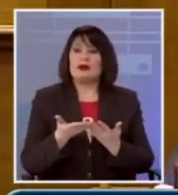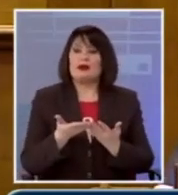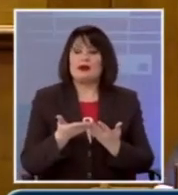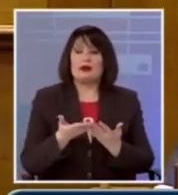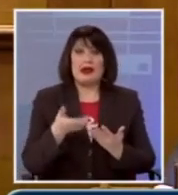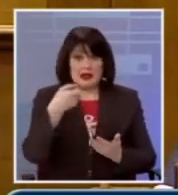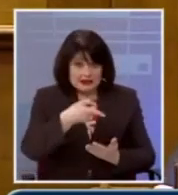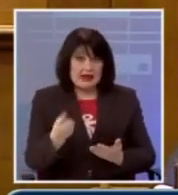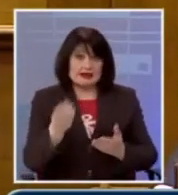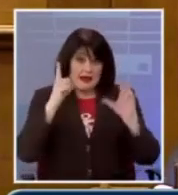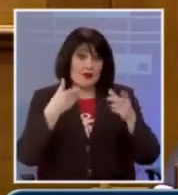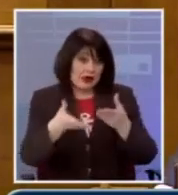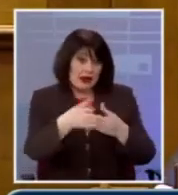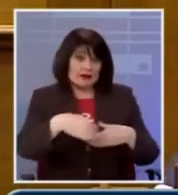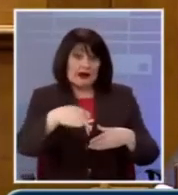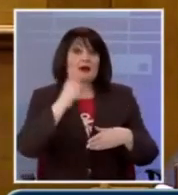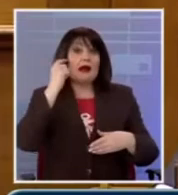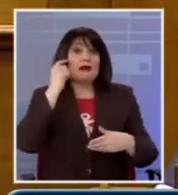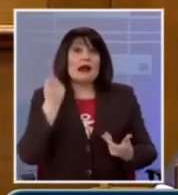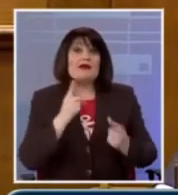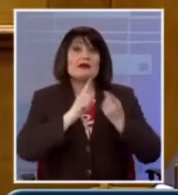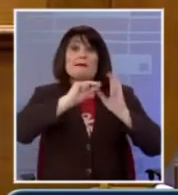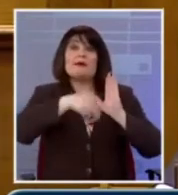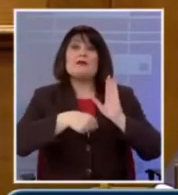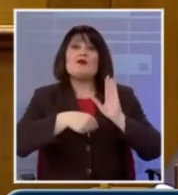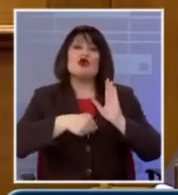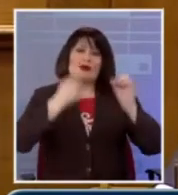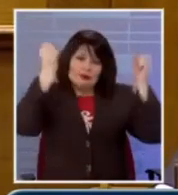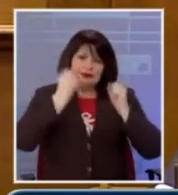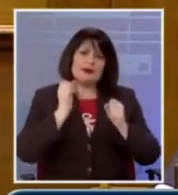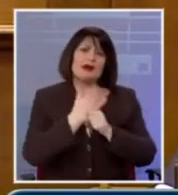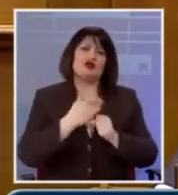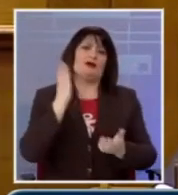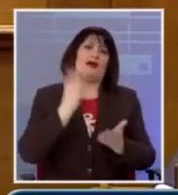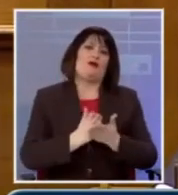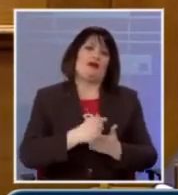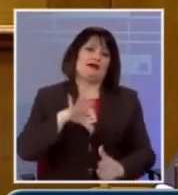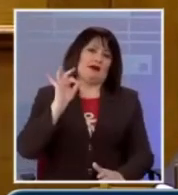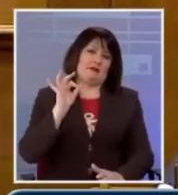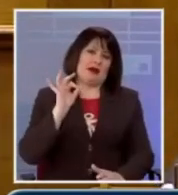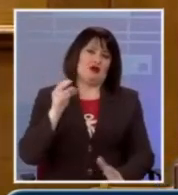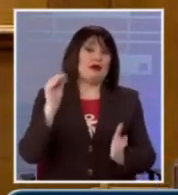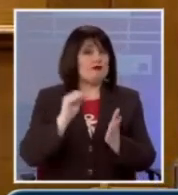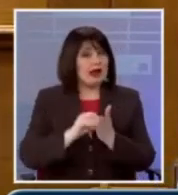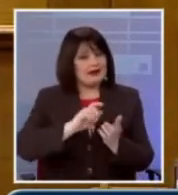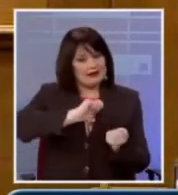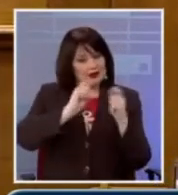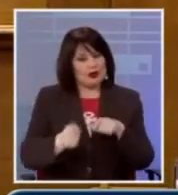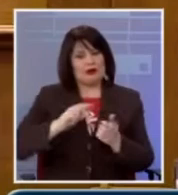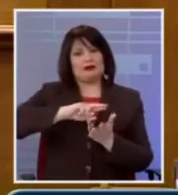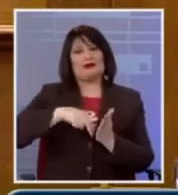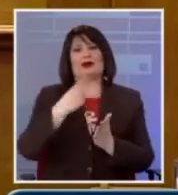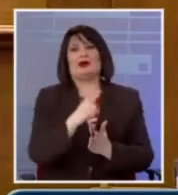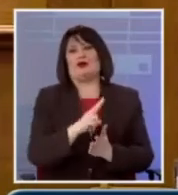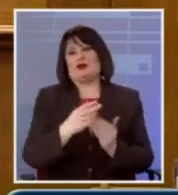εσάς, κύριοι της Νέας Δημοκρατίας, να καταλάβετε ότι το μνημόνιο ήταν μια καταστροφική επιλογή και ως εκ τούτου να επαναπροσδιορίσετε το ρόλο σας στη